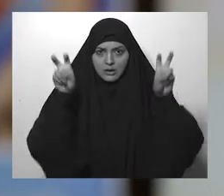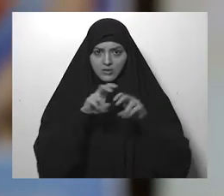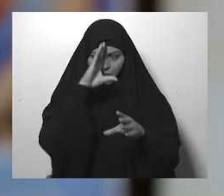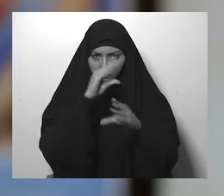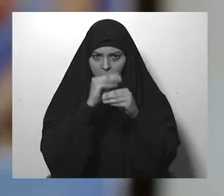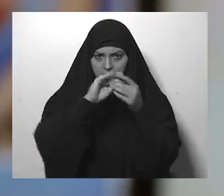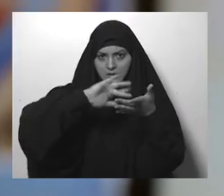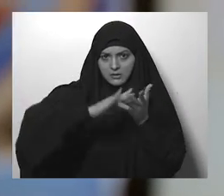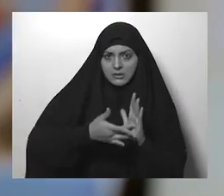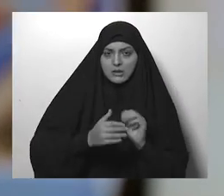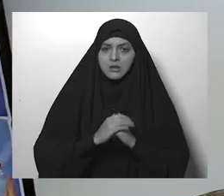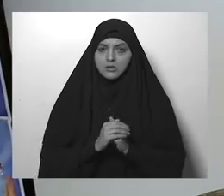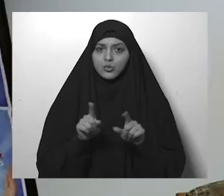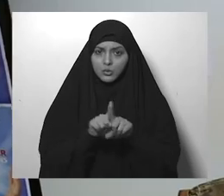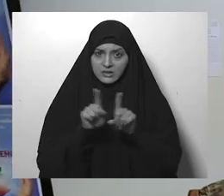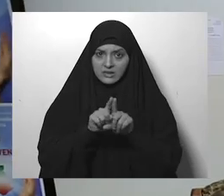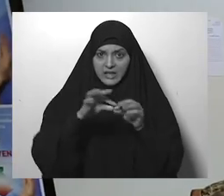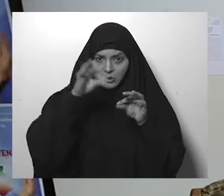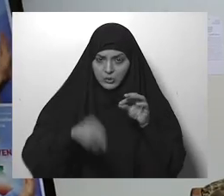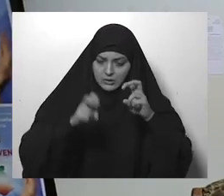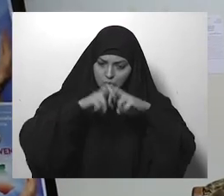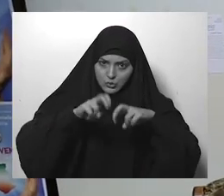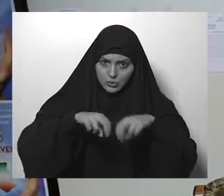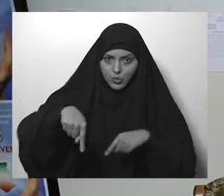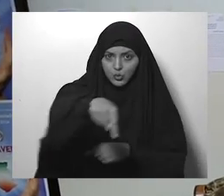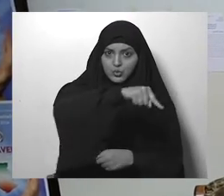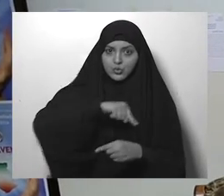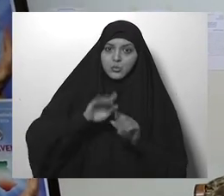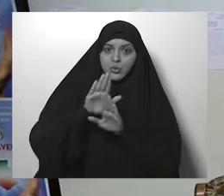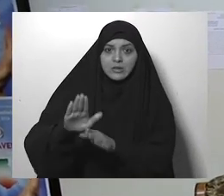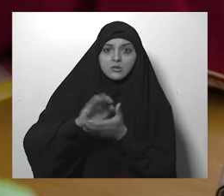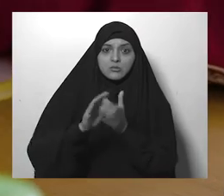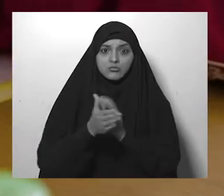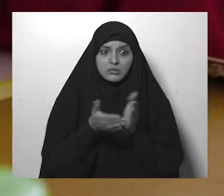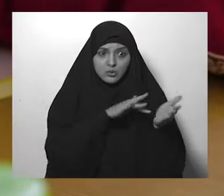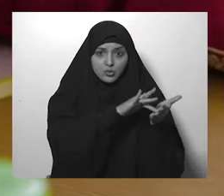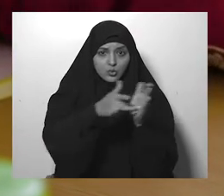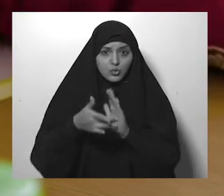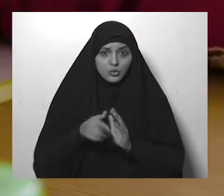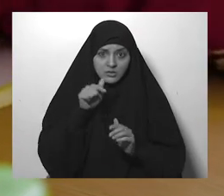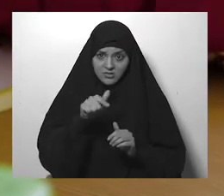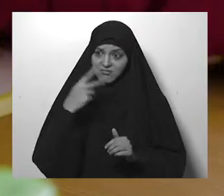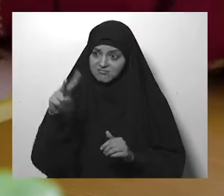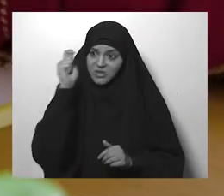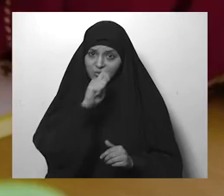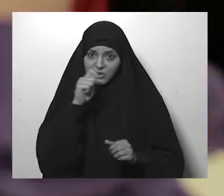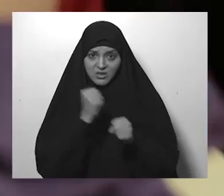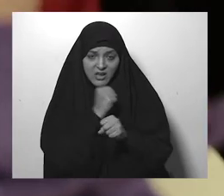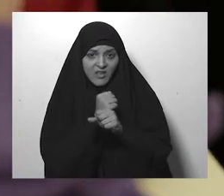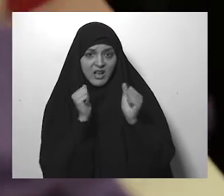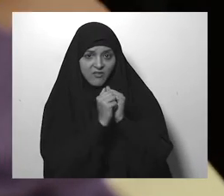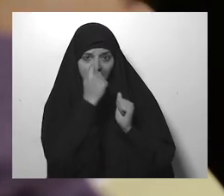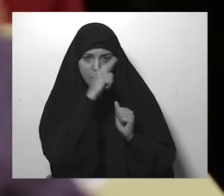mais également les résultats de la recherche autour de la protection sociale sont utilisés par les organisations de personnes handicapées